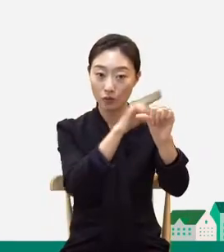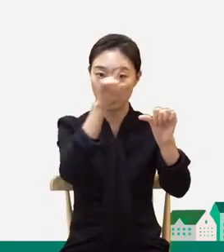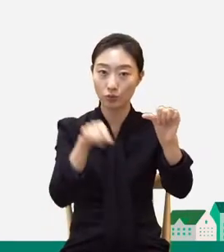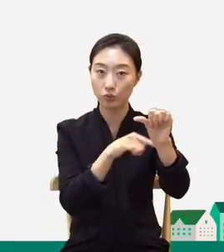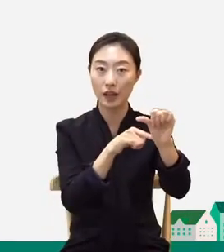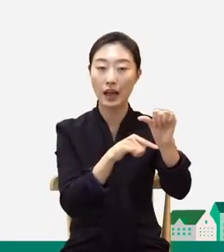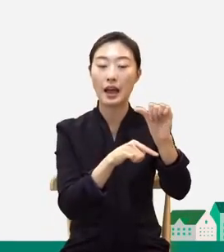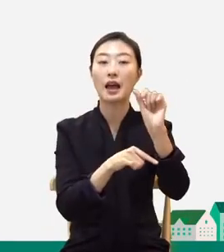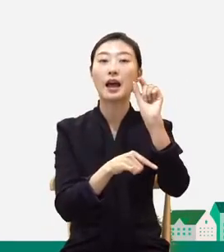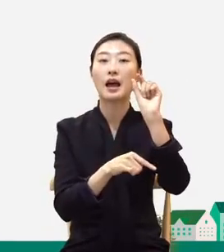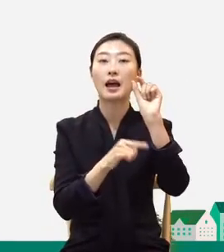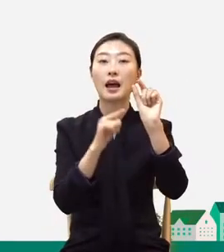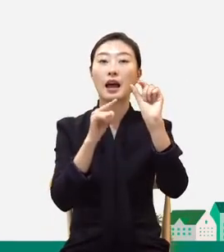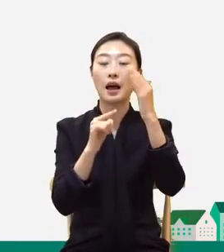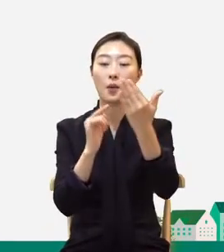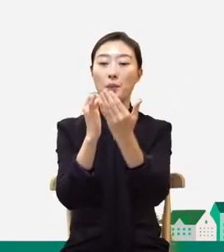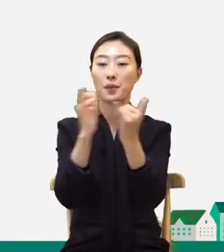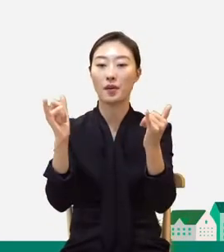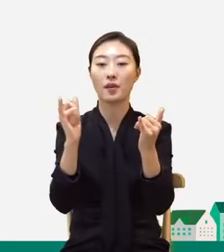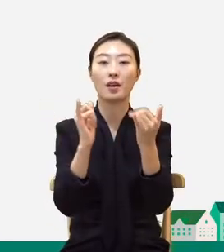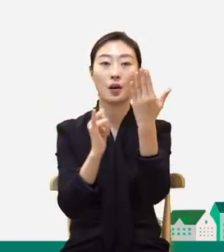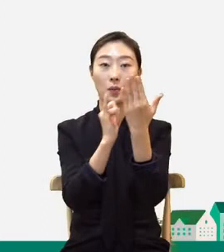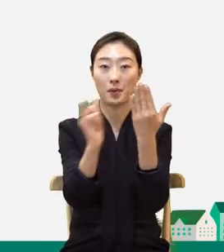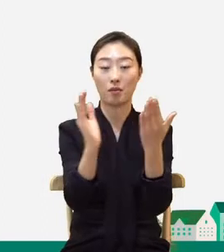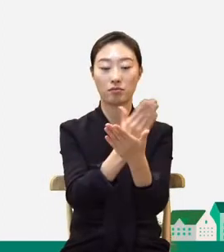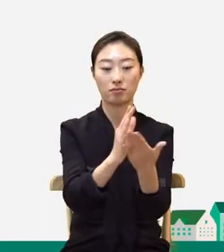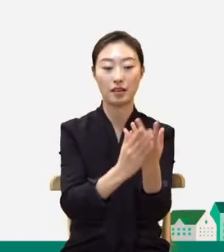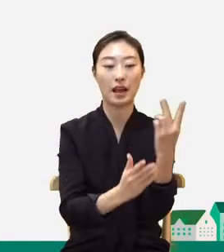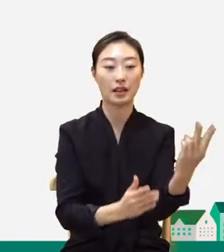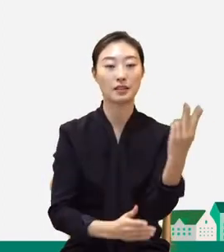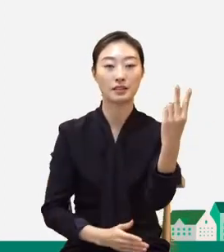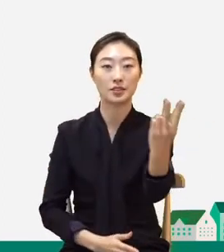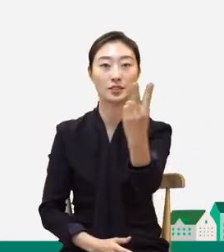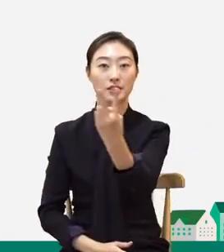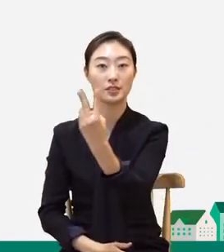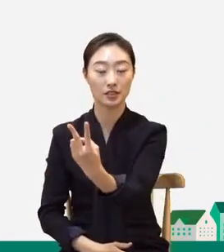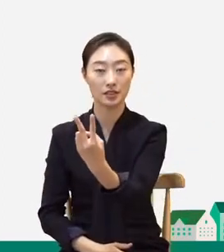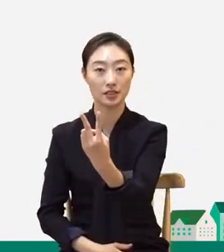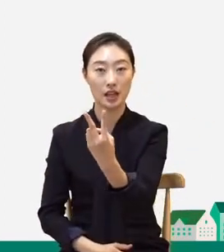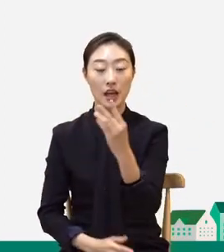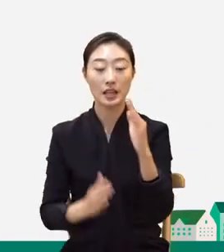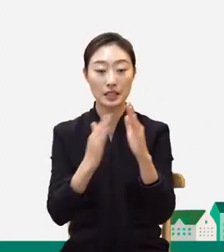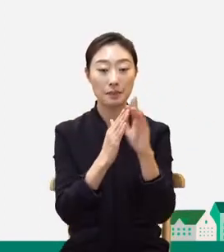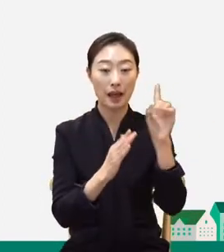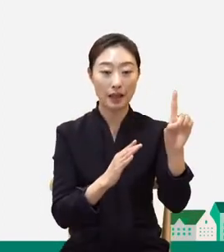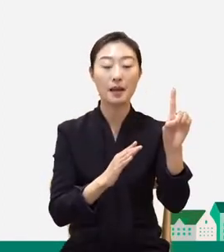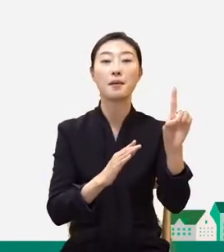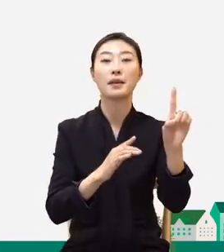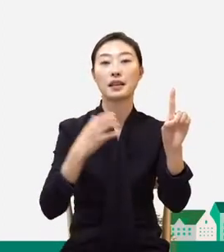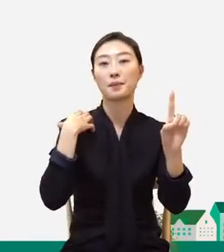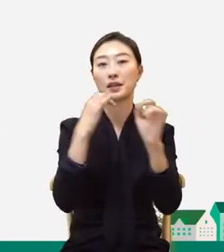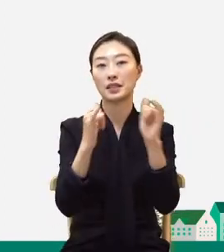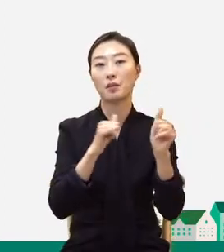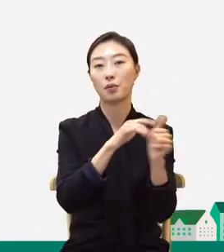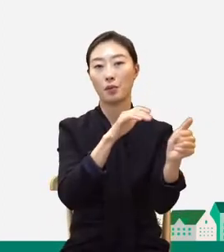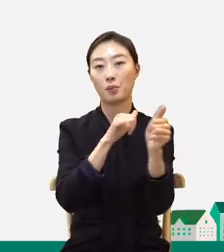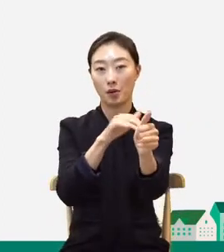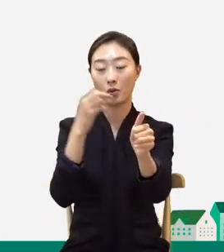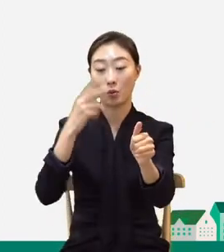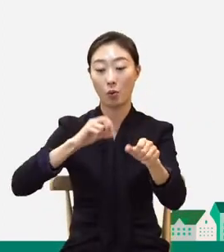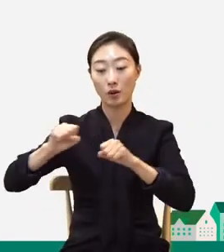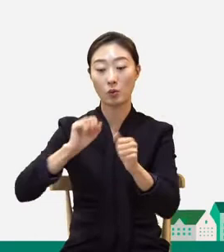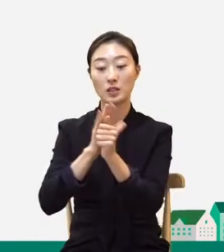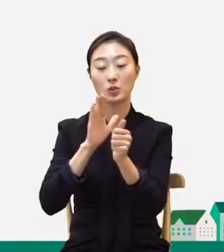집에 2분씩 생활하시면서 주택마다 1명의 자립생활지원 코디네이터를 배치하였습니다. 그리고 활동지원